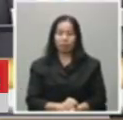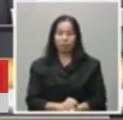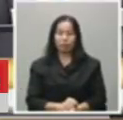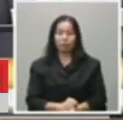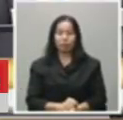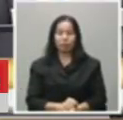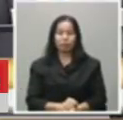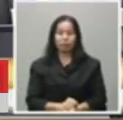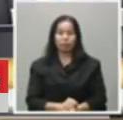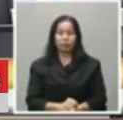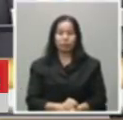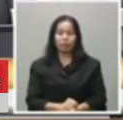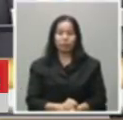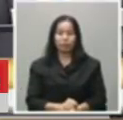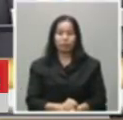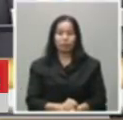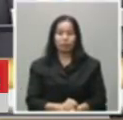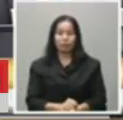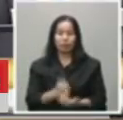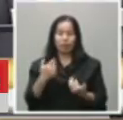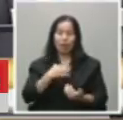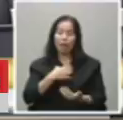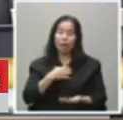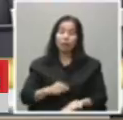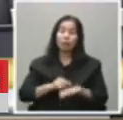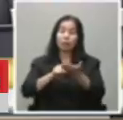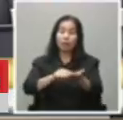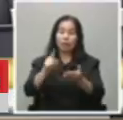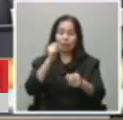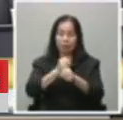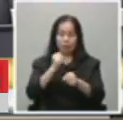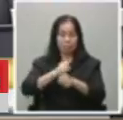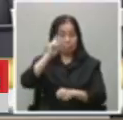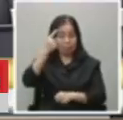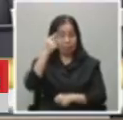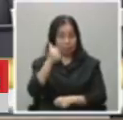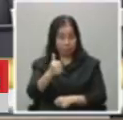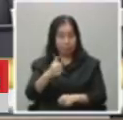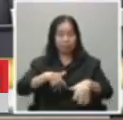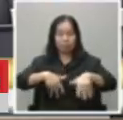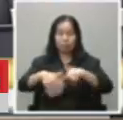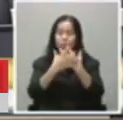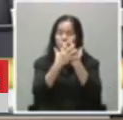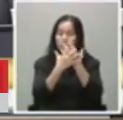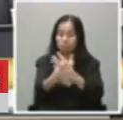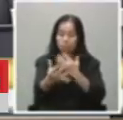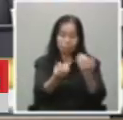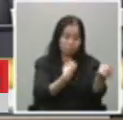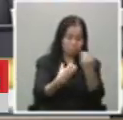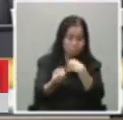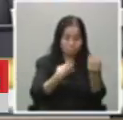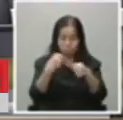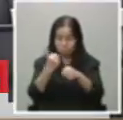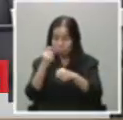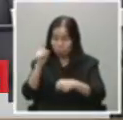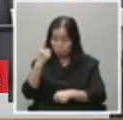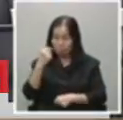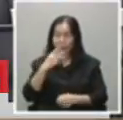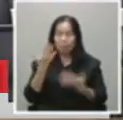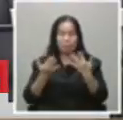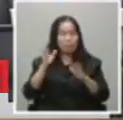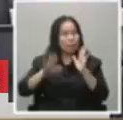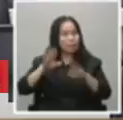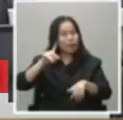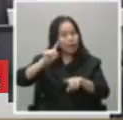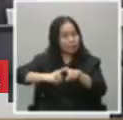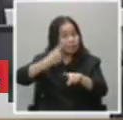านประธานครับผมอยากจะเสนอให้มีการทำประชามติอีกสักครั้งหนึ่งได้ไหมครับขอเวลาสัก1เดือนเนี่ย